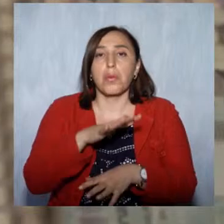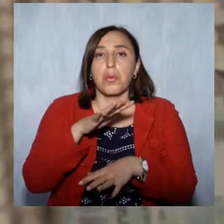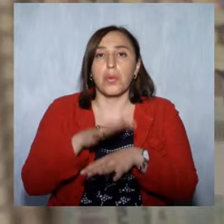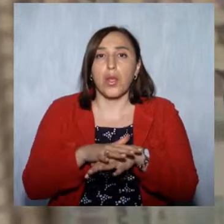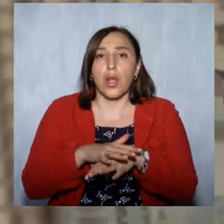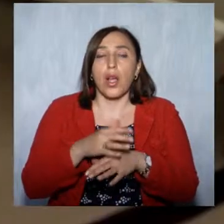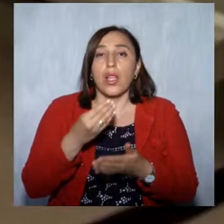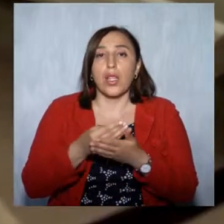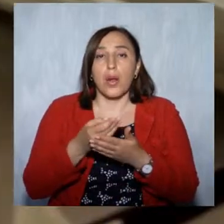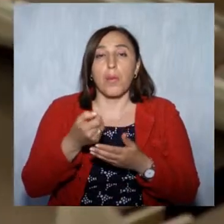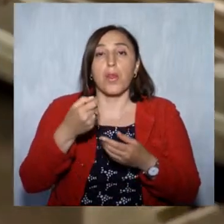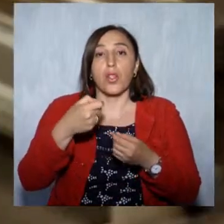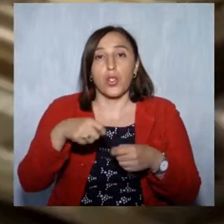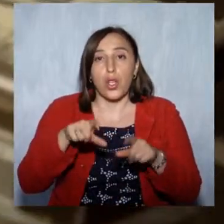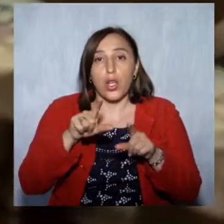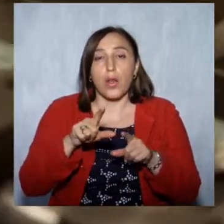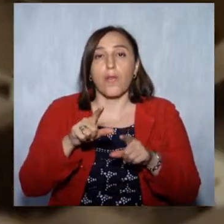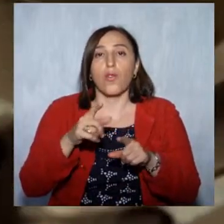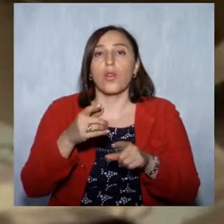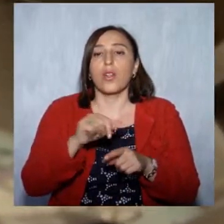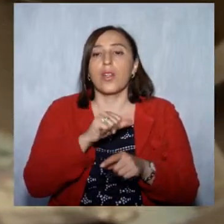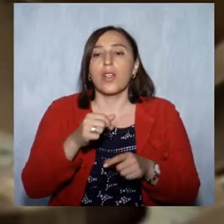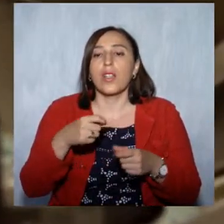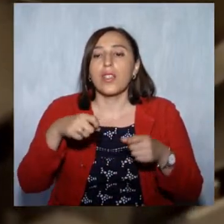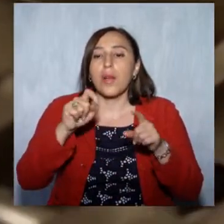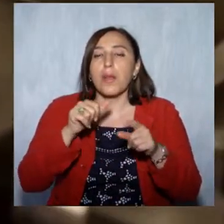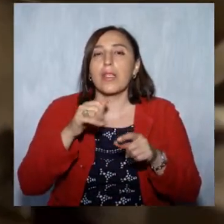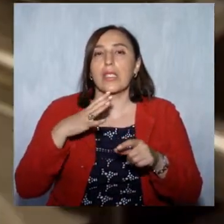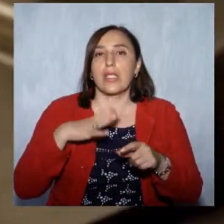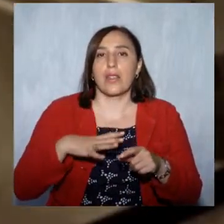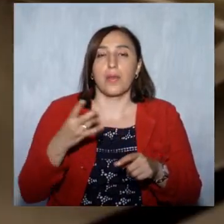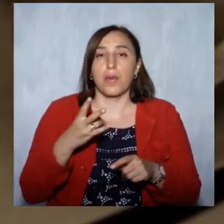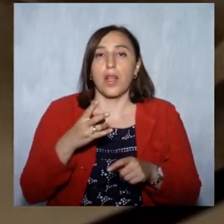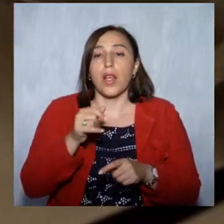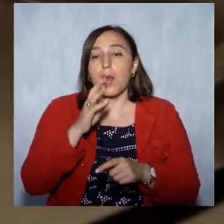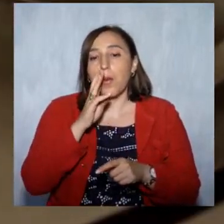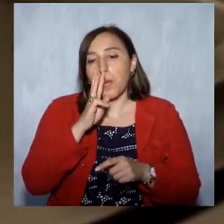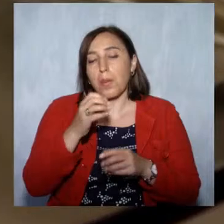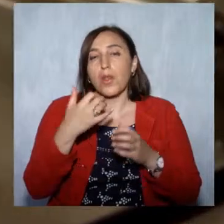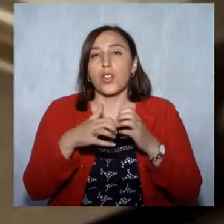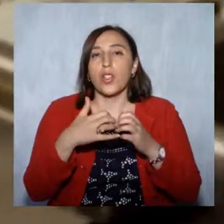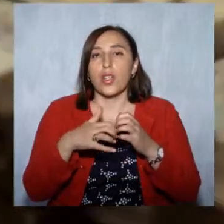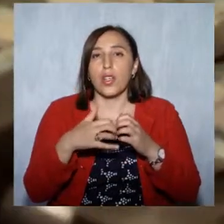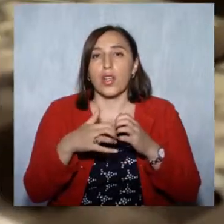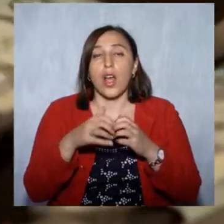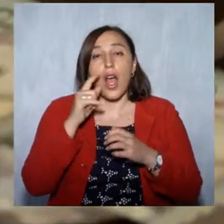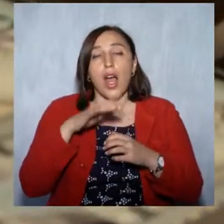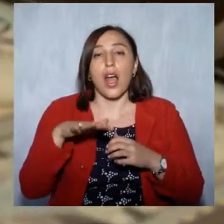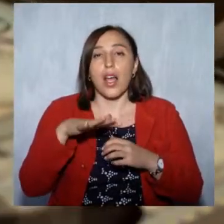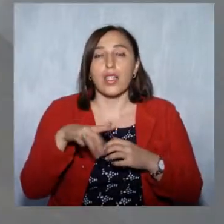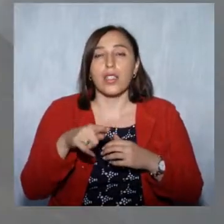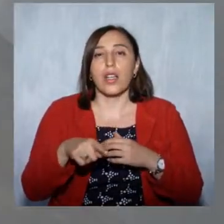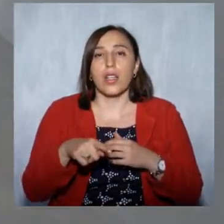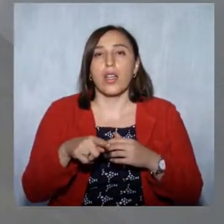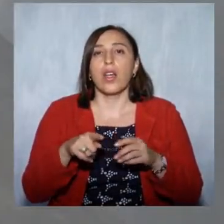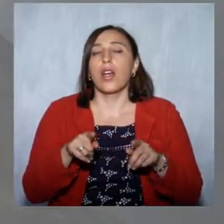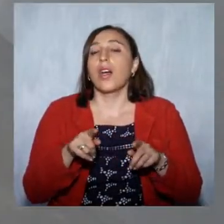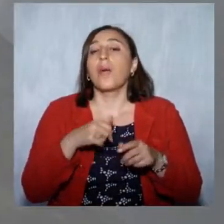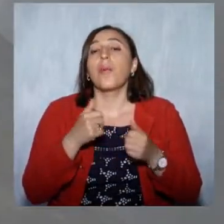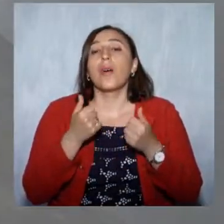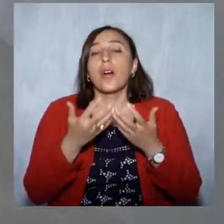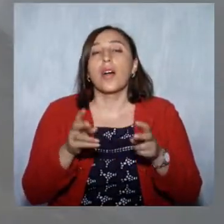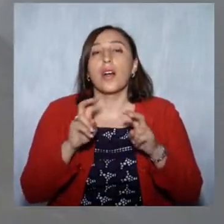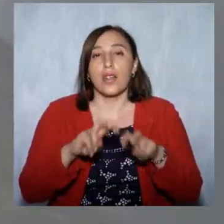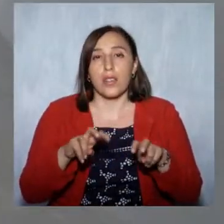թանկացնում է դրամը զսպելու գների աճը։ Ներկայացվածի ֆոնին միջին ամսական անվանական աշխատավարձը Հայաստանում դարձյալ